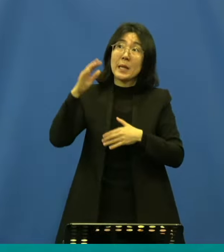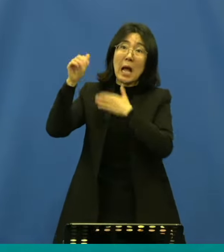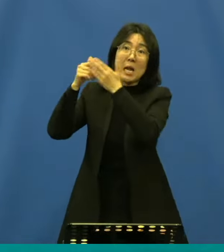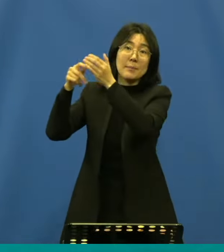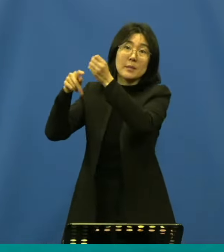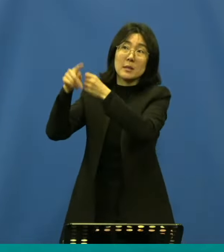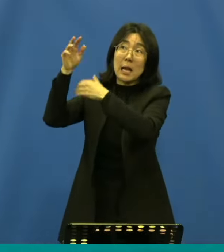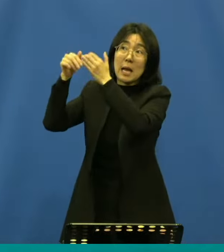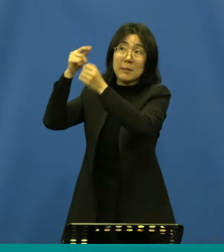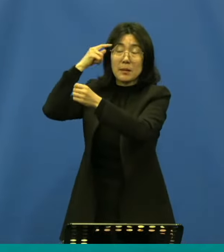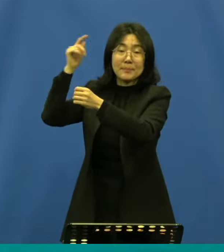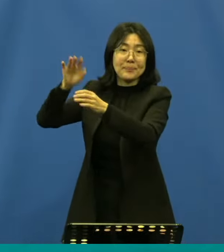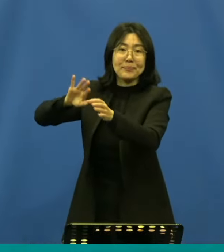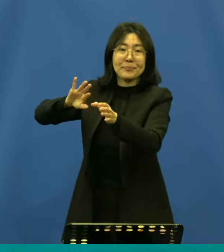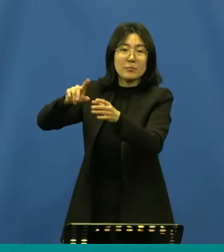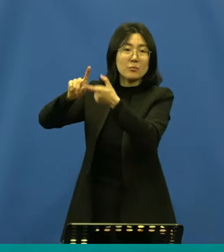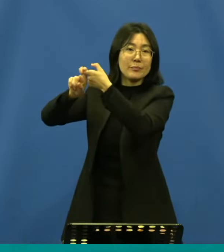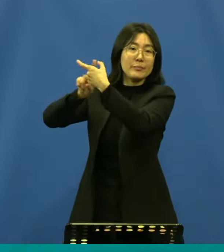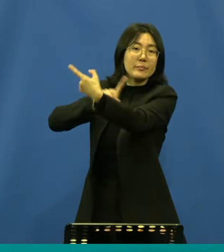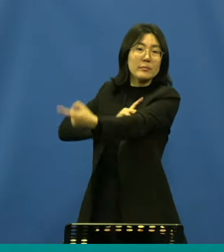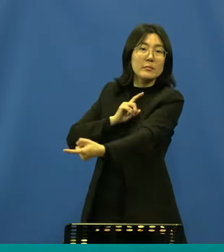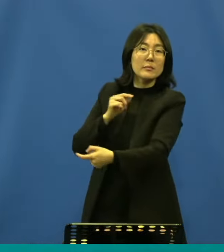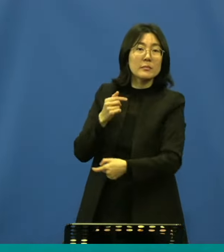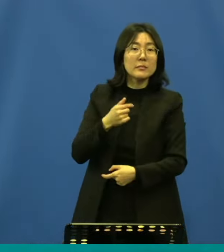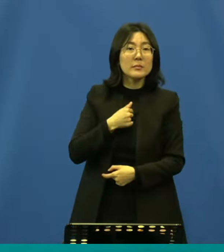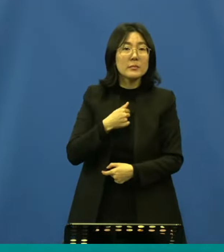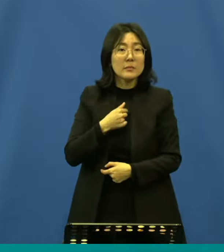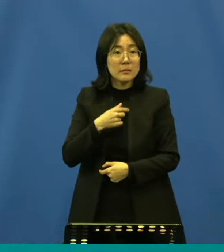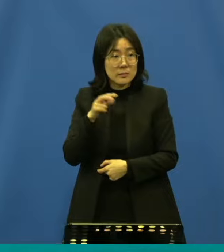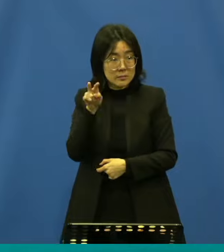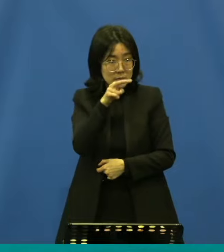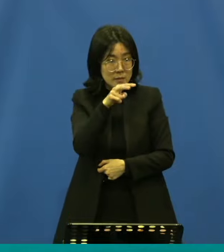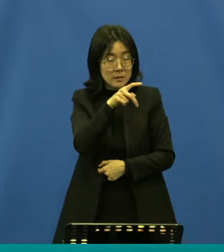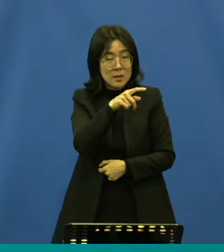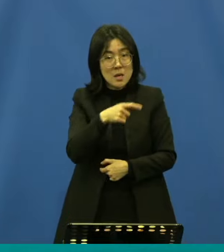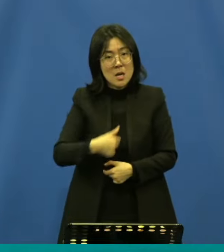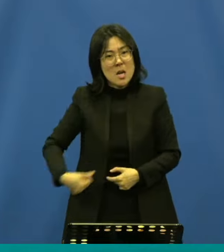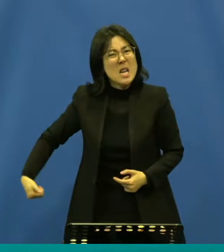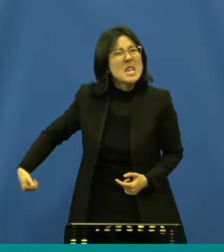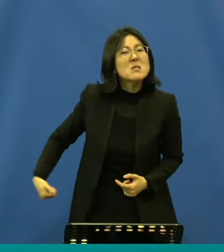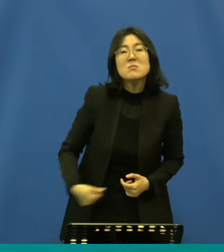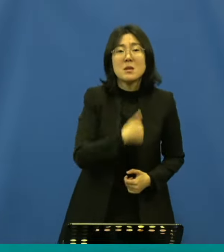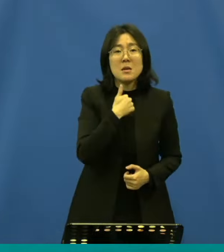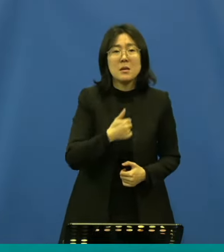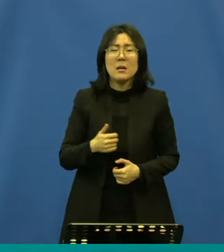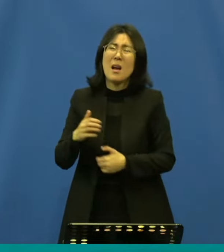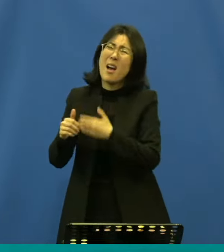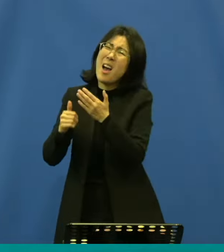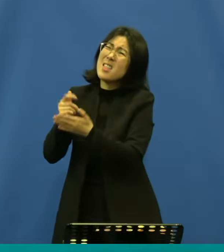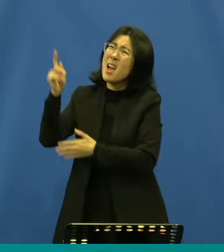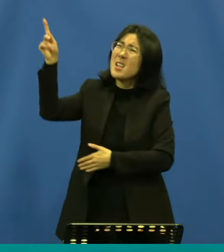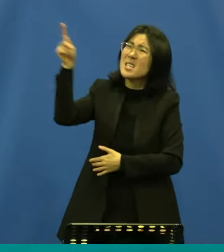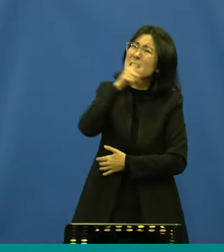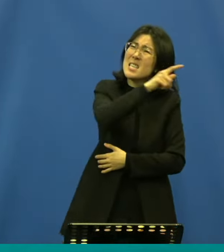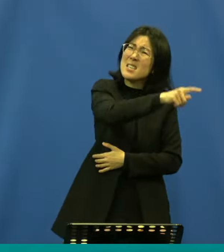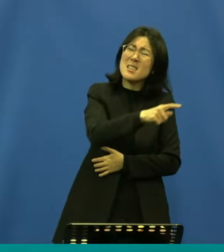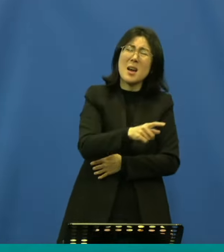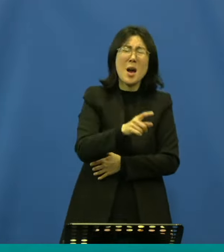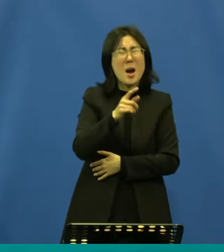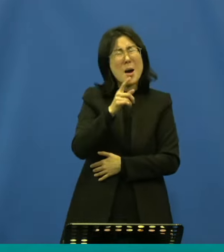그림이었습니다. 화가 날 대로 난 거예요. 분노가 폭발해버린 거예요. 하나님, 이거는 아니잖아요.